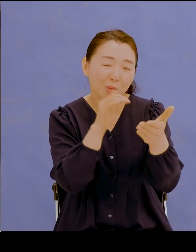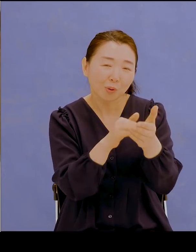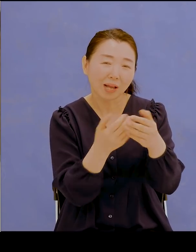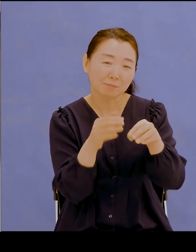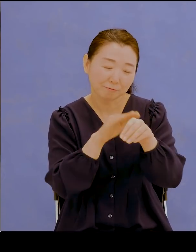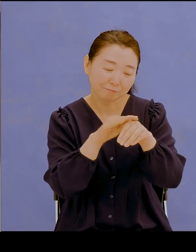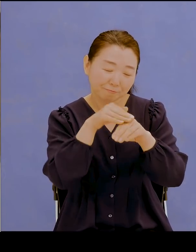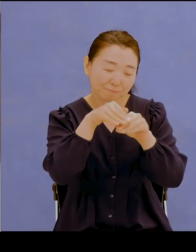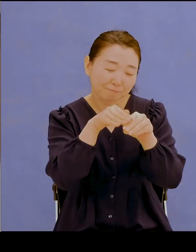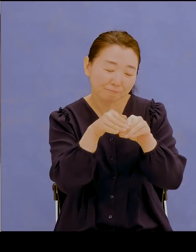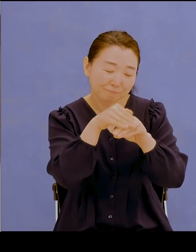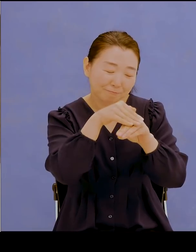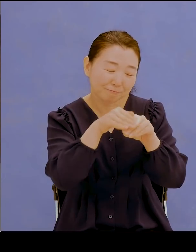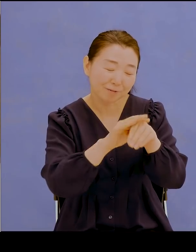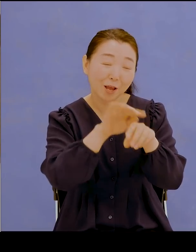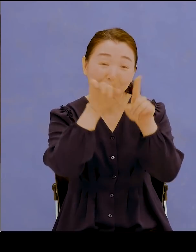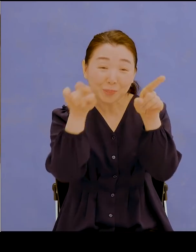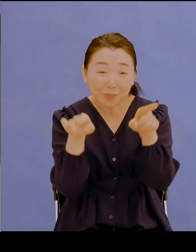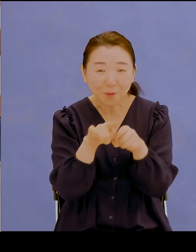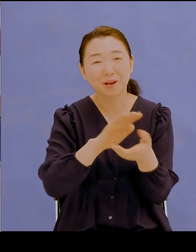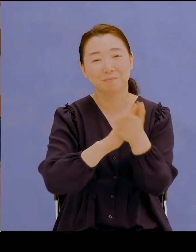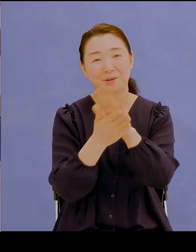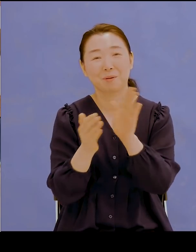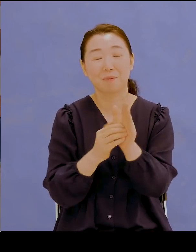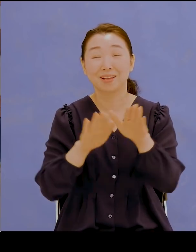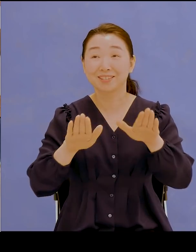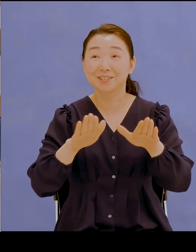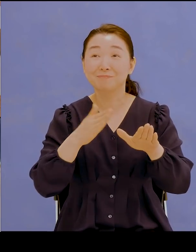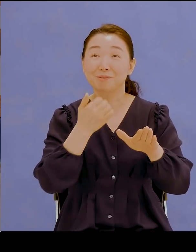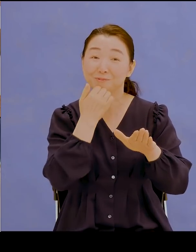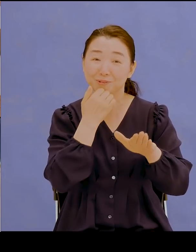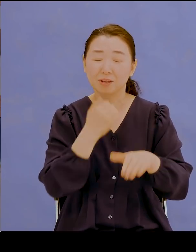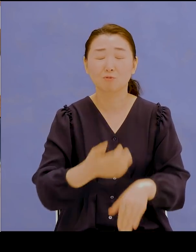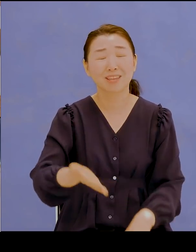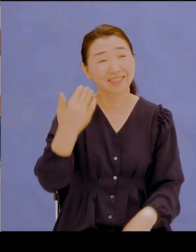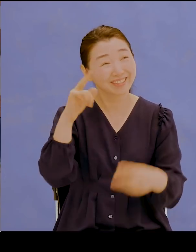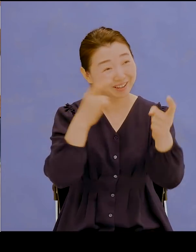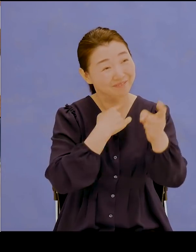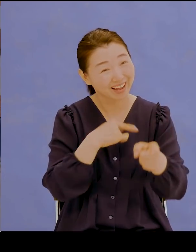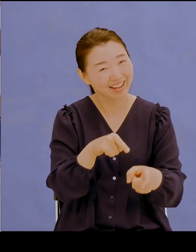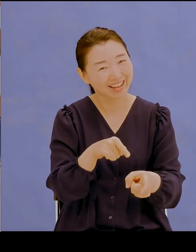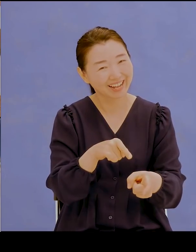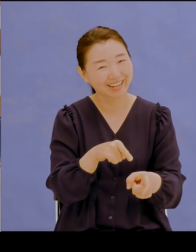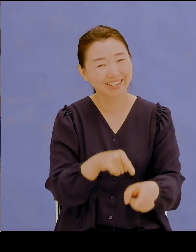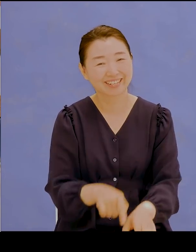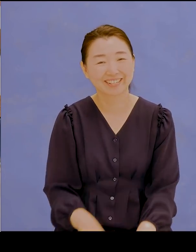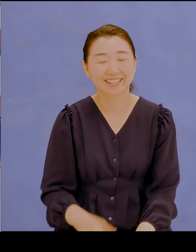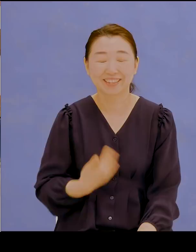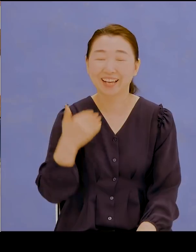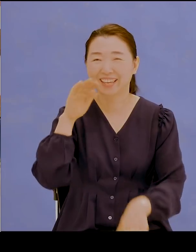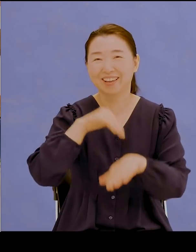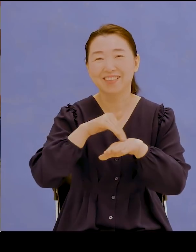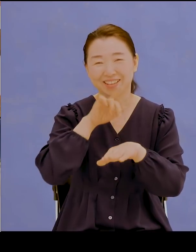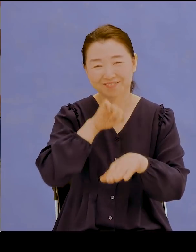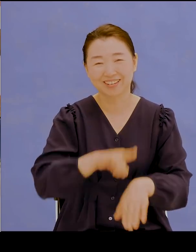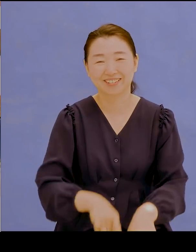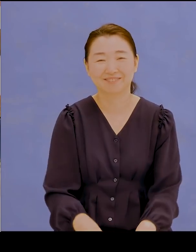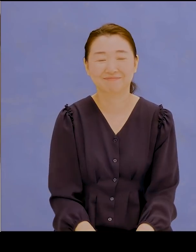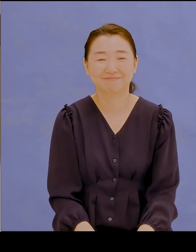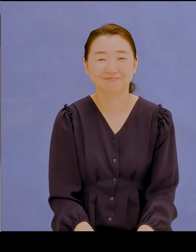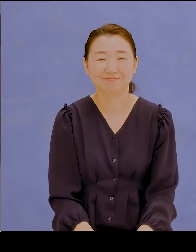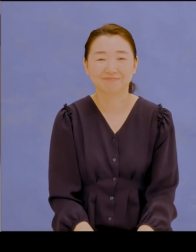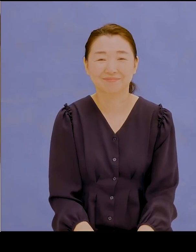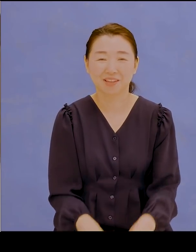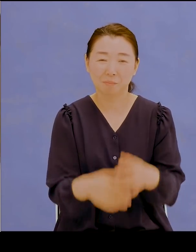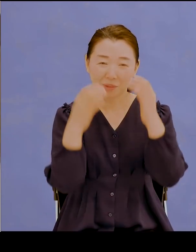깎여가지고 서로가 이렇게 동글동글해진 거예요. 네네네. 근데 지금 보면은 웃어요. 야, 우리 옛날에 싸웠지 막 이러면서. 저는 그게 연단이라고 생각하거든요.